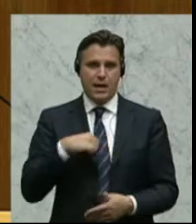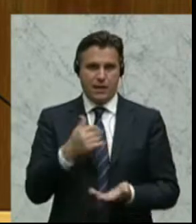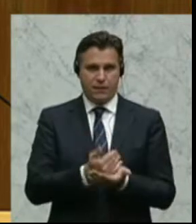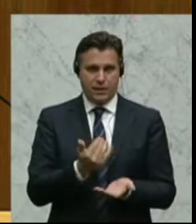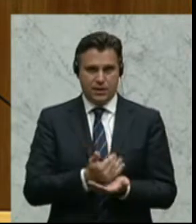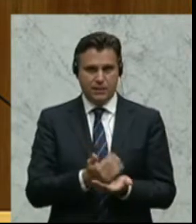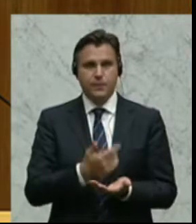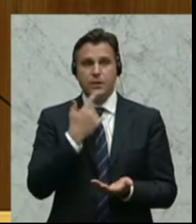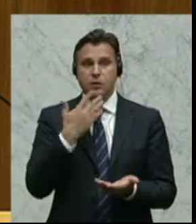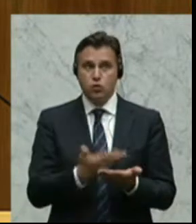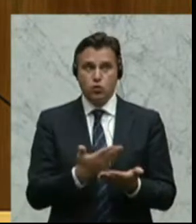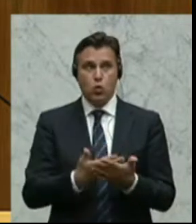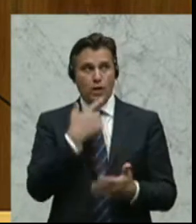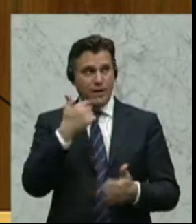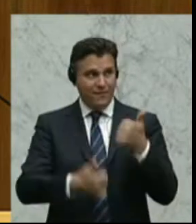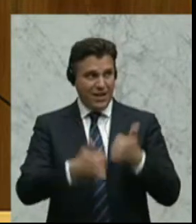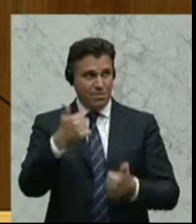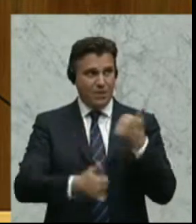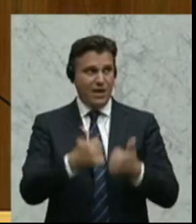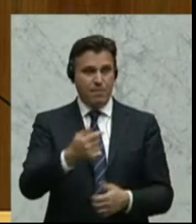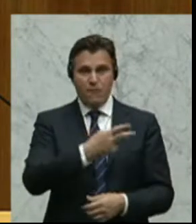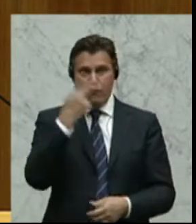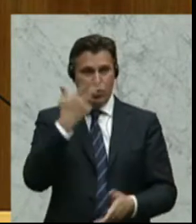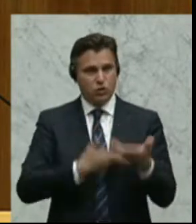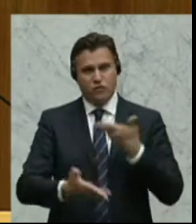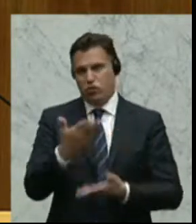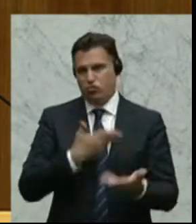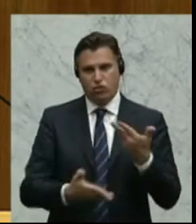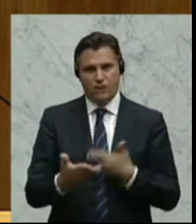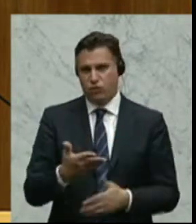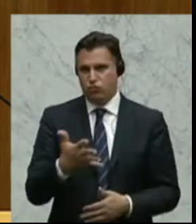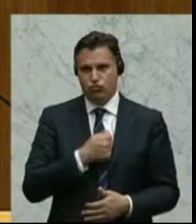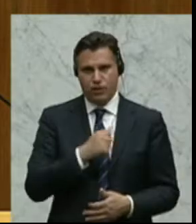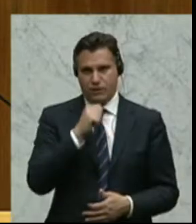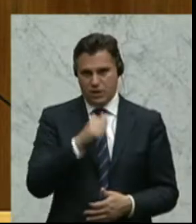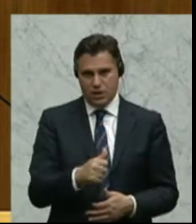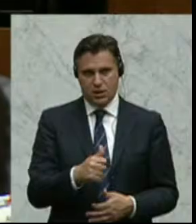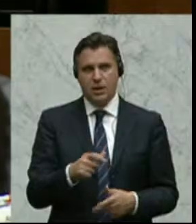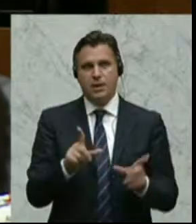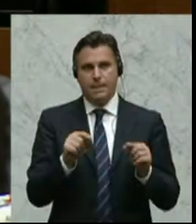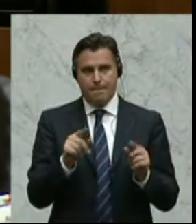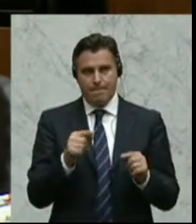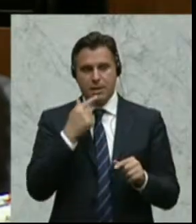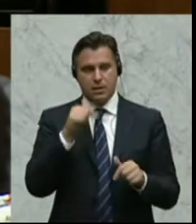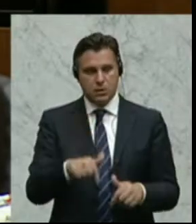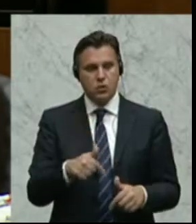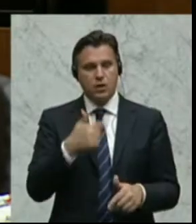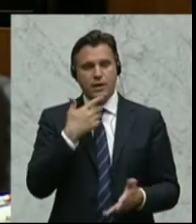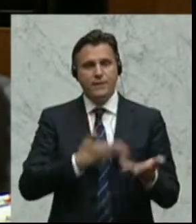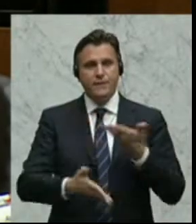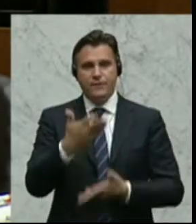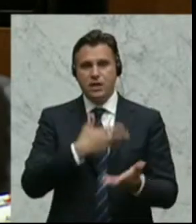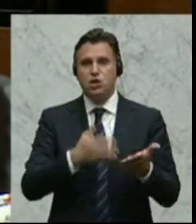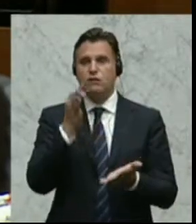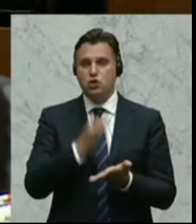mehr lange mithalten können, was jetzt für das endgültige Aus unseres Wirtschaftsstandortes noch fehlt,